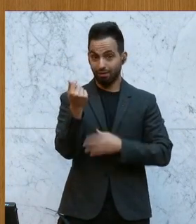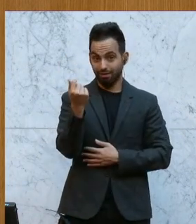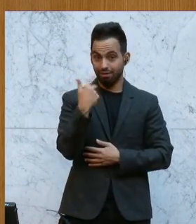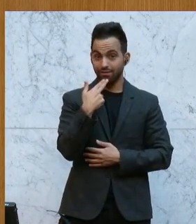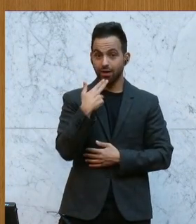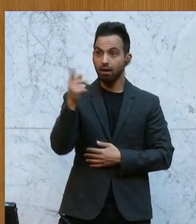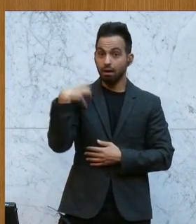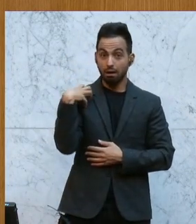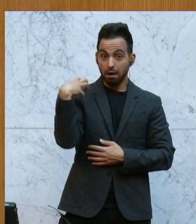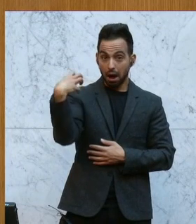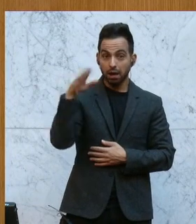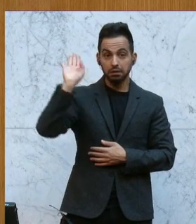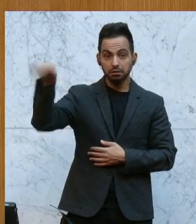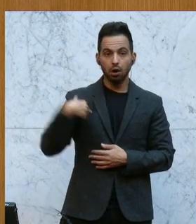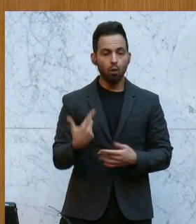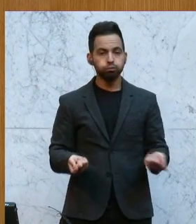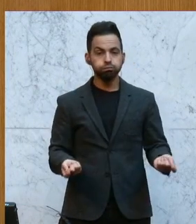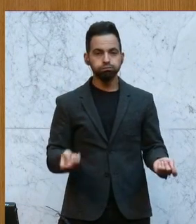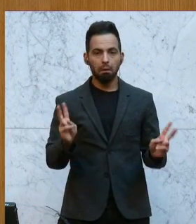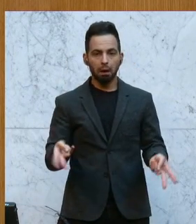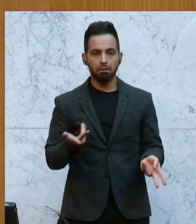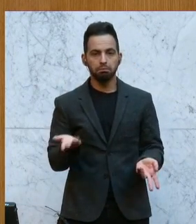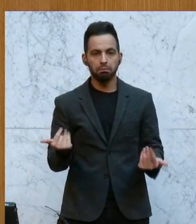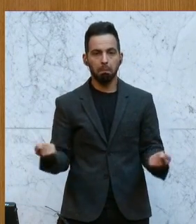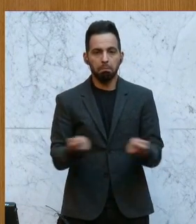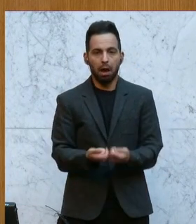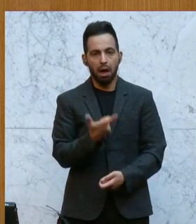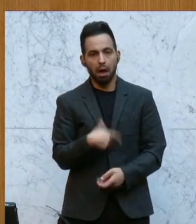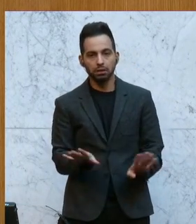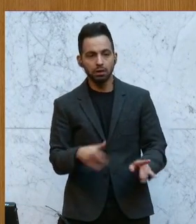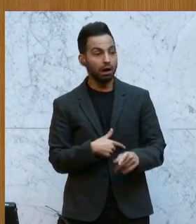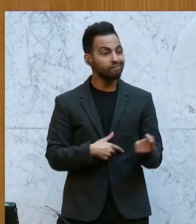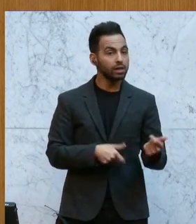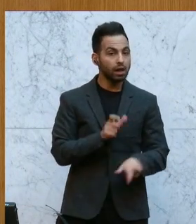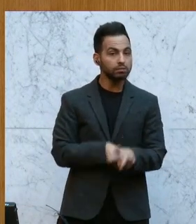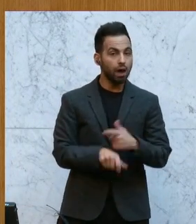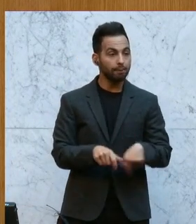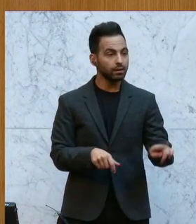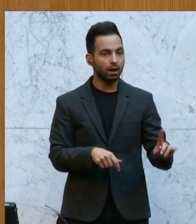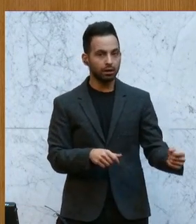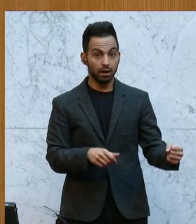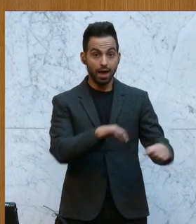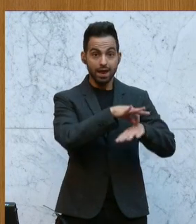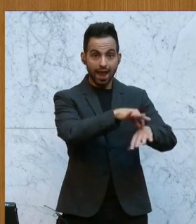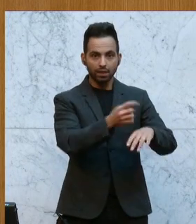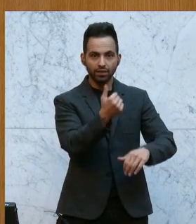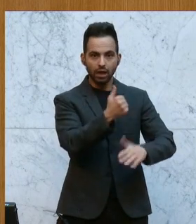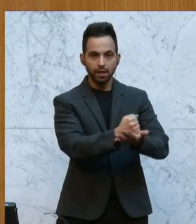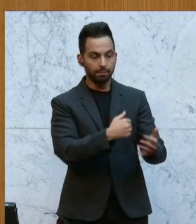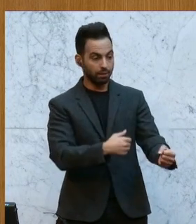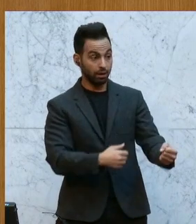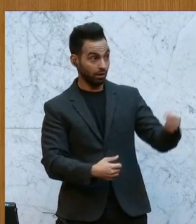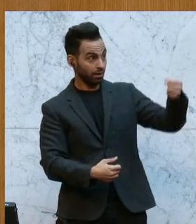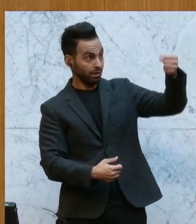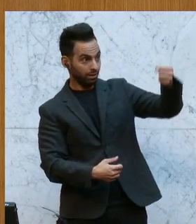die Reichen können es sich richten, indem man irgendeine Finanzbeamtin zur Leiterin eines Finanzamtes macht,